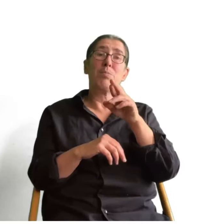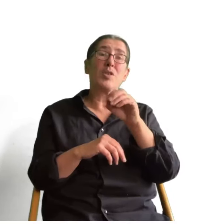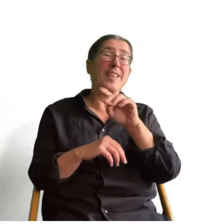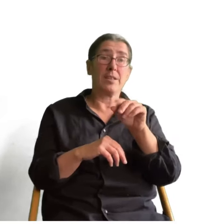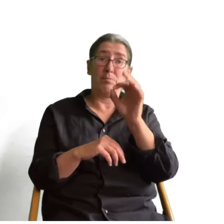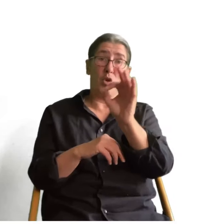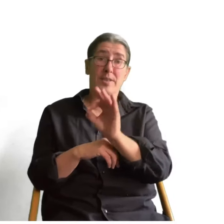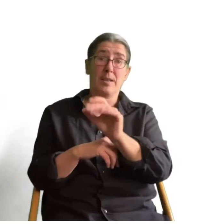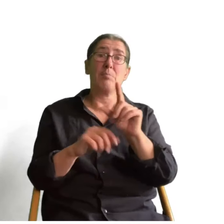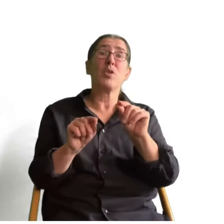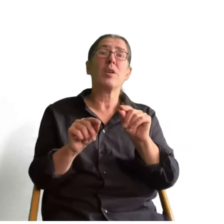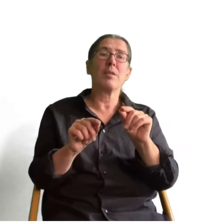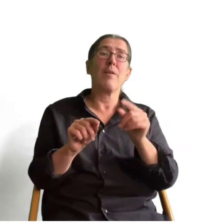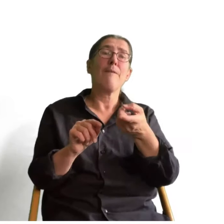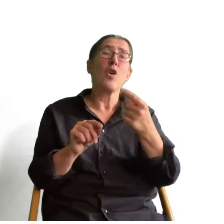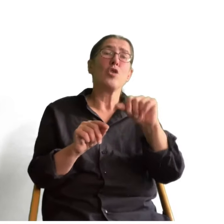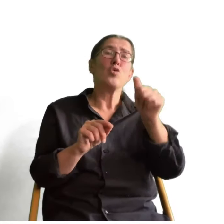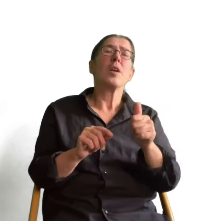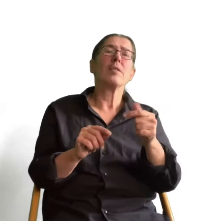wie viele von 100?